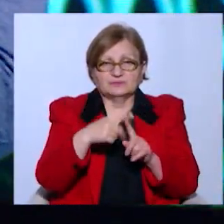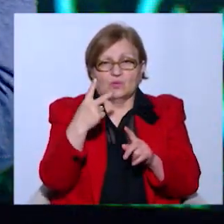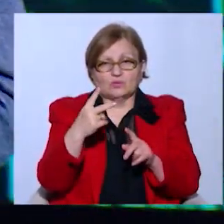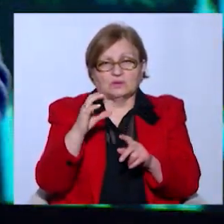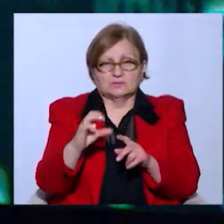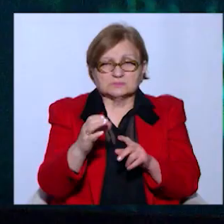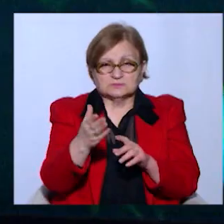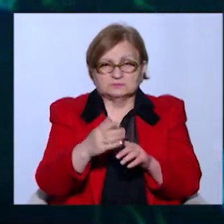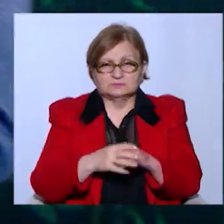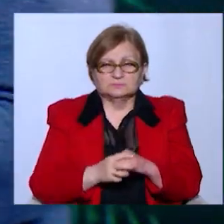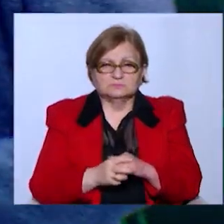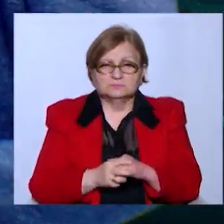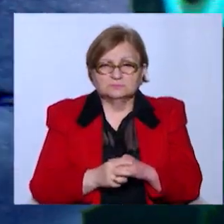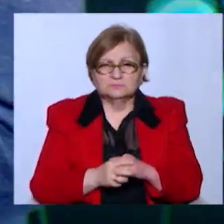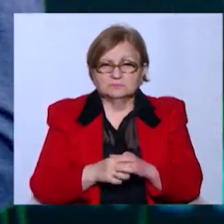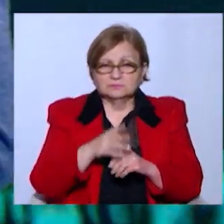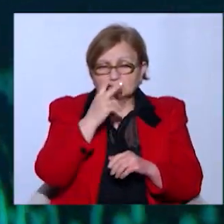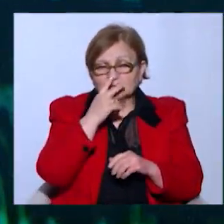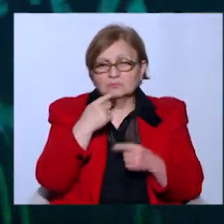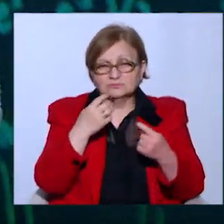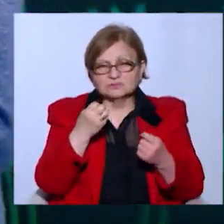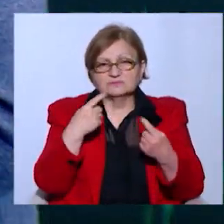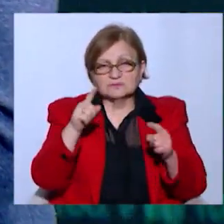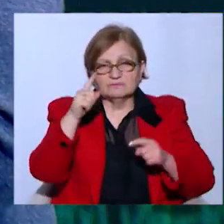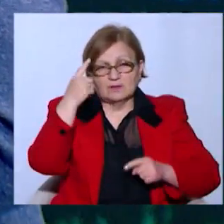7n+2s. ნახოთ შემდეგი ამოცანა.